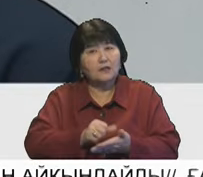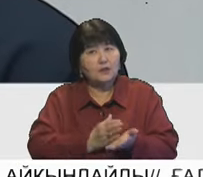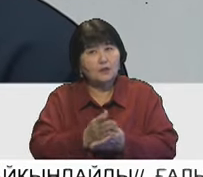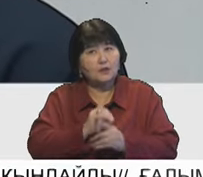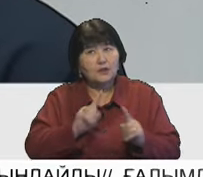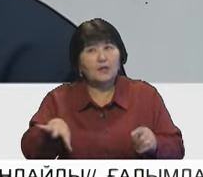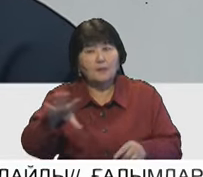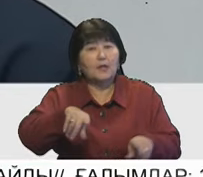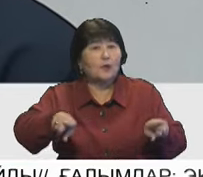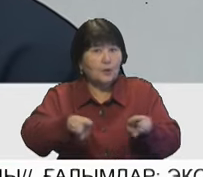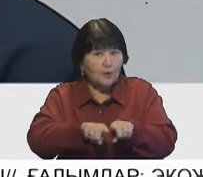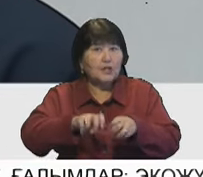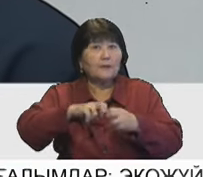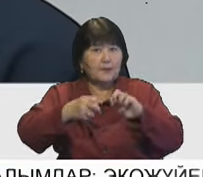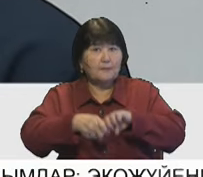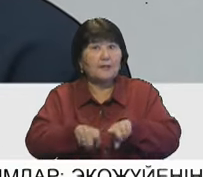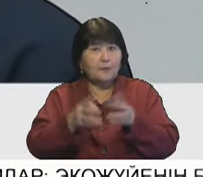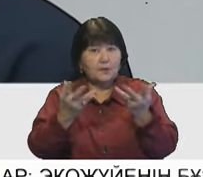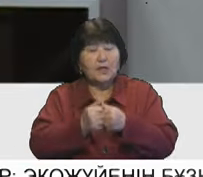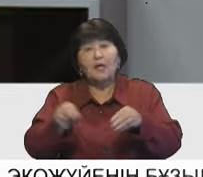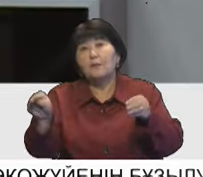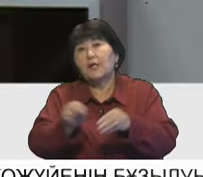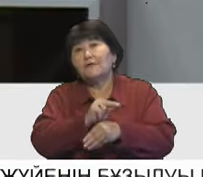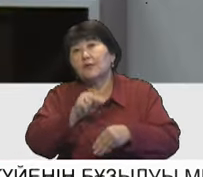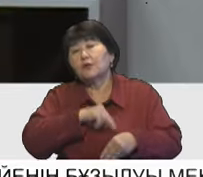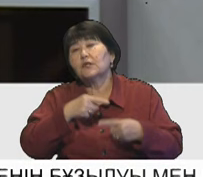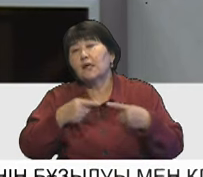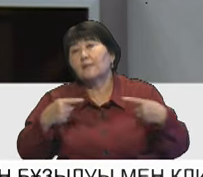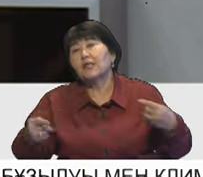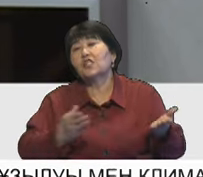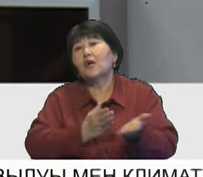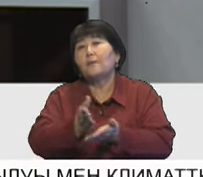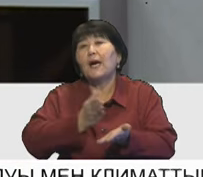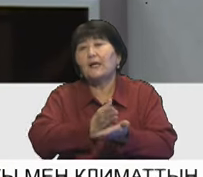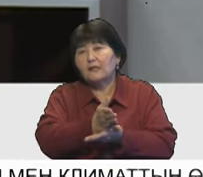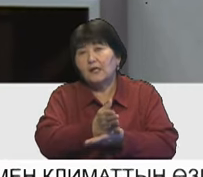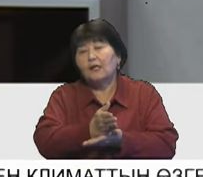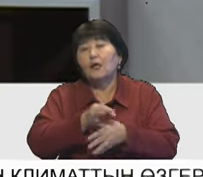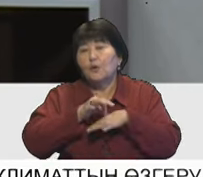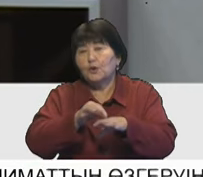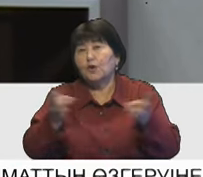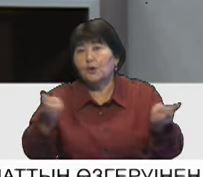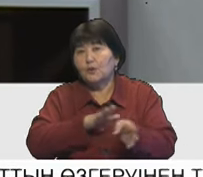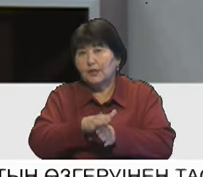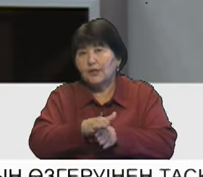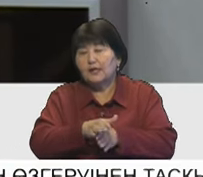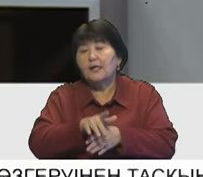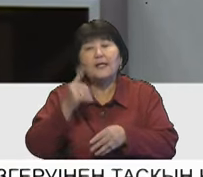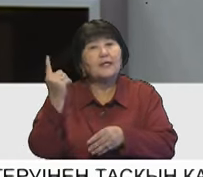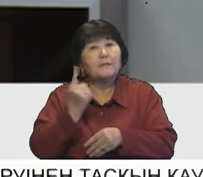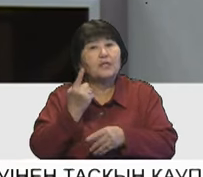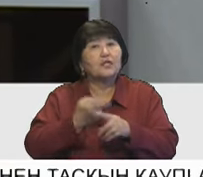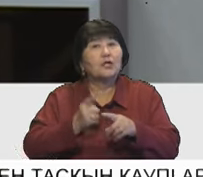бәріміз ортақ проблема деп саналады. Профилактикалық жұмыстар бірнеше бағытта орындалу керек. Ең біріншіден